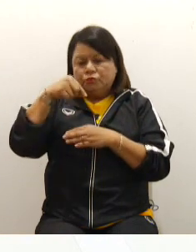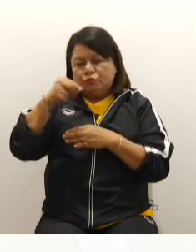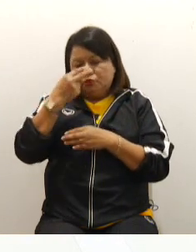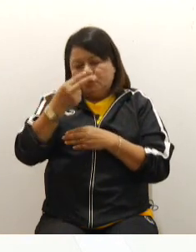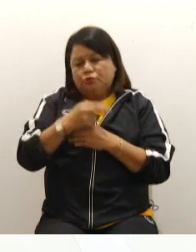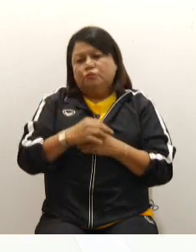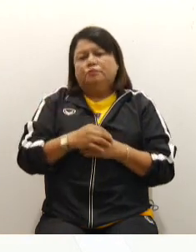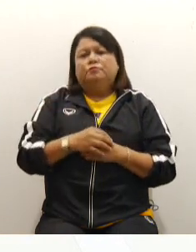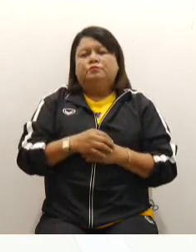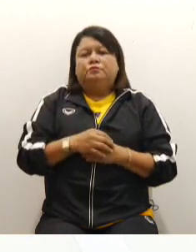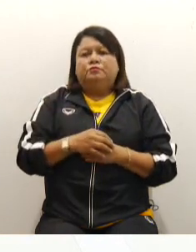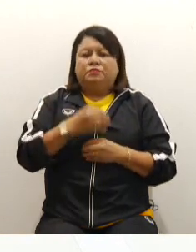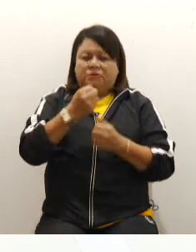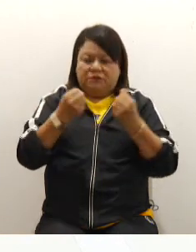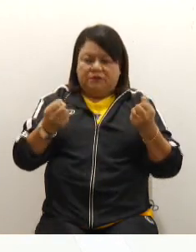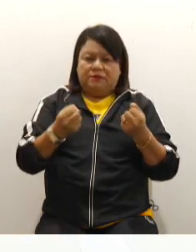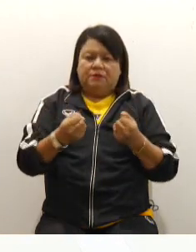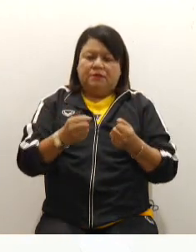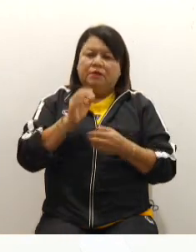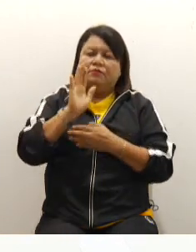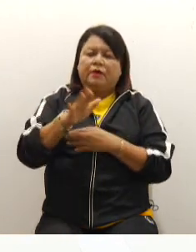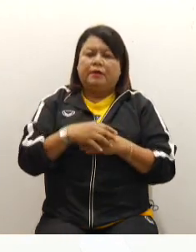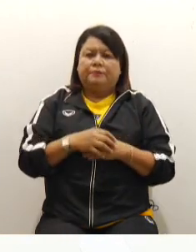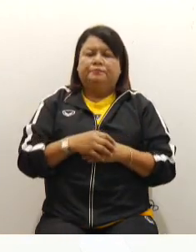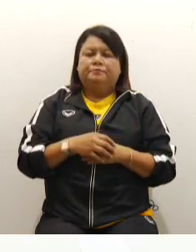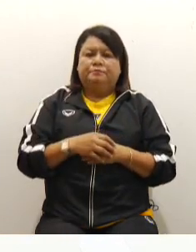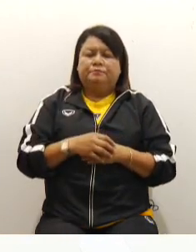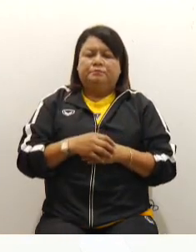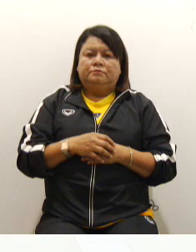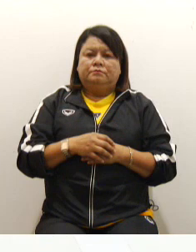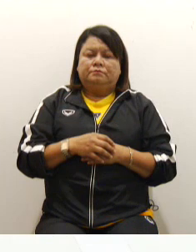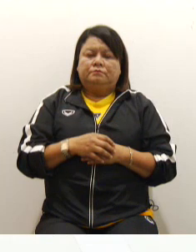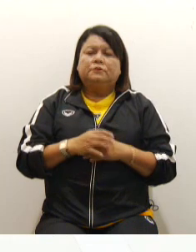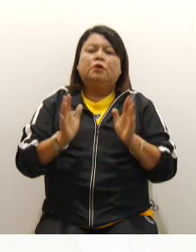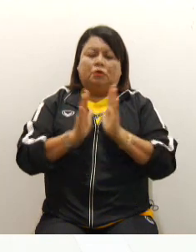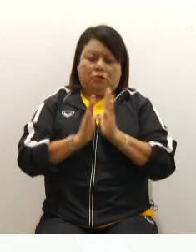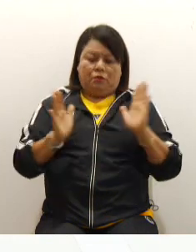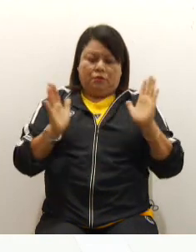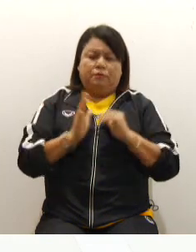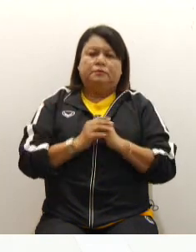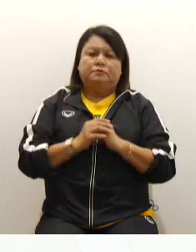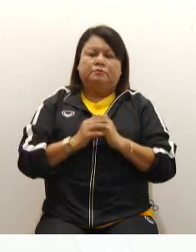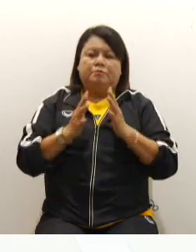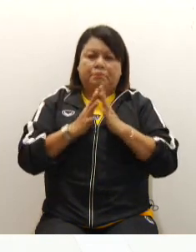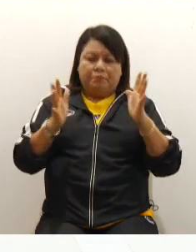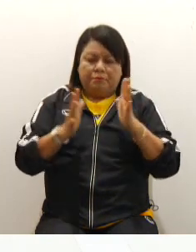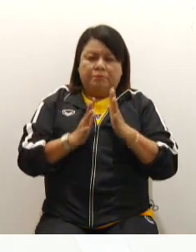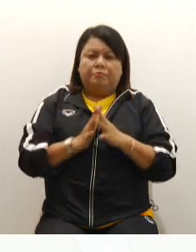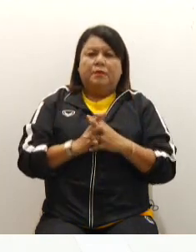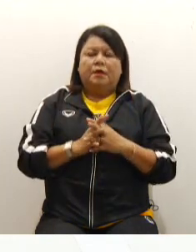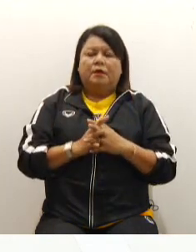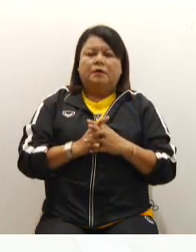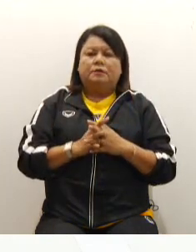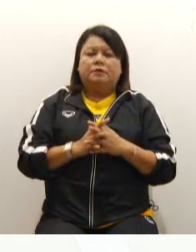ลานะครับนี่คือสิ่งที่ท่านอาจารย์ได้ฝากพวกเราในวันนี้นะครับก็ต้องกราบขอบพระคุณอาจารย์เป็นอย่างสูงนะครับที่กรุณา